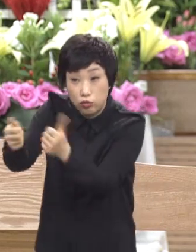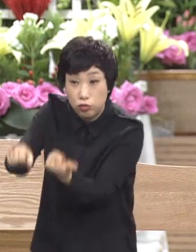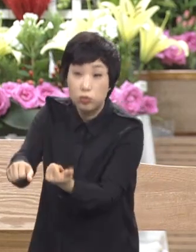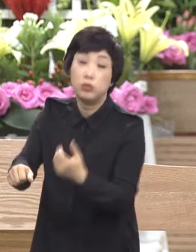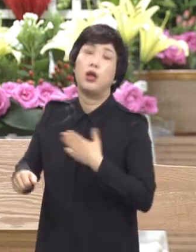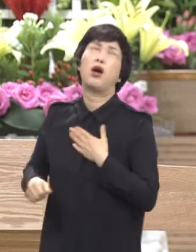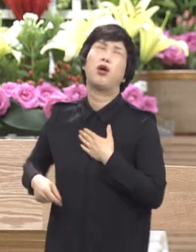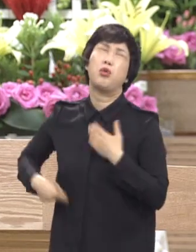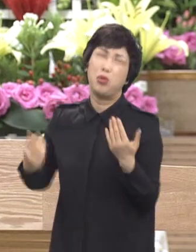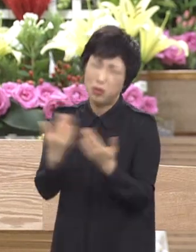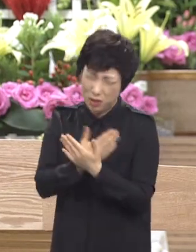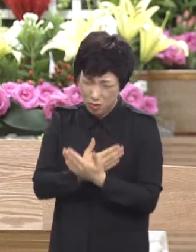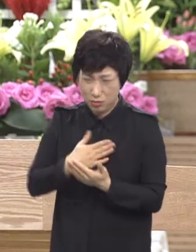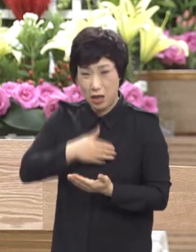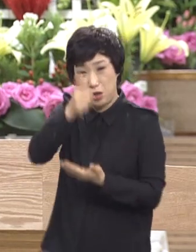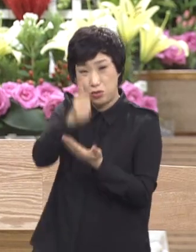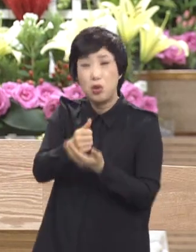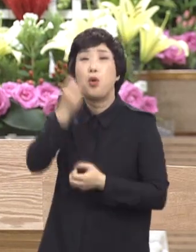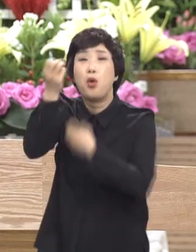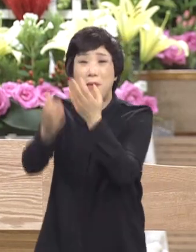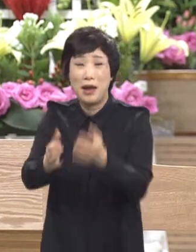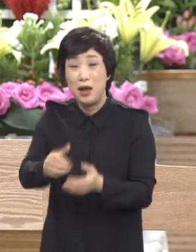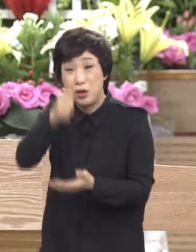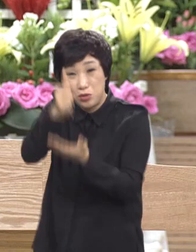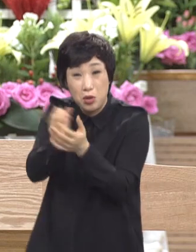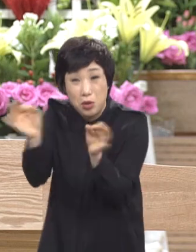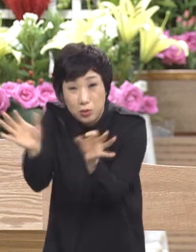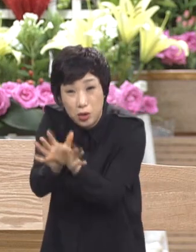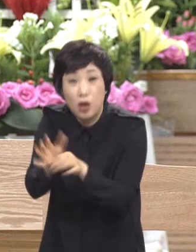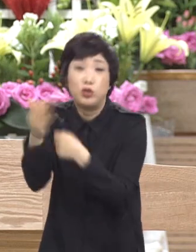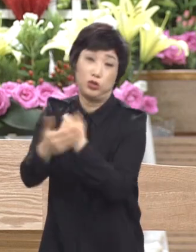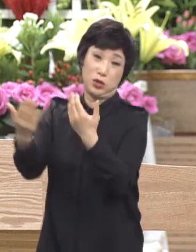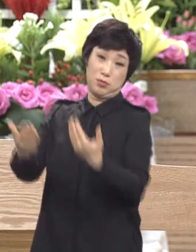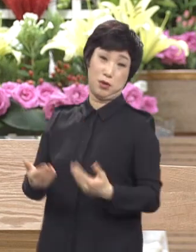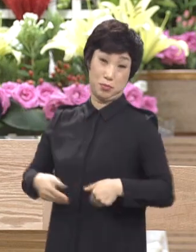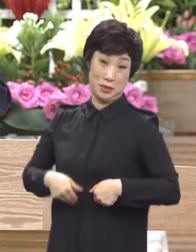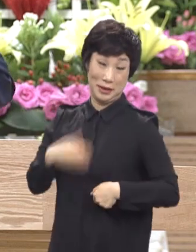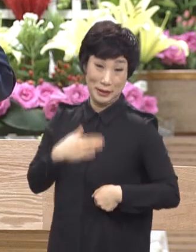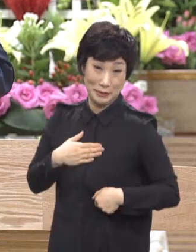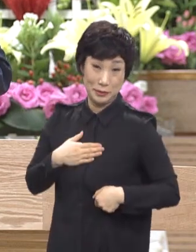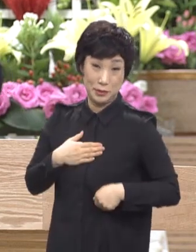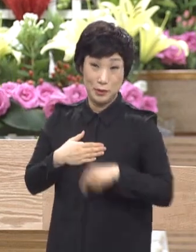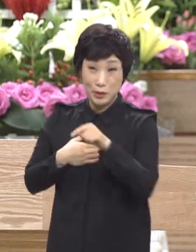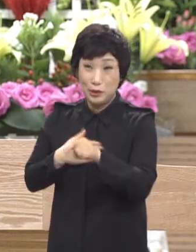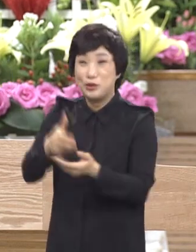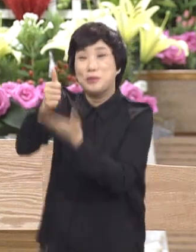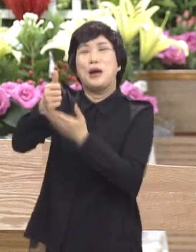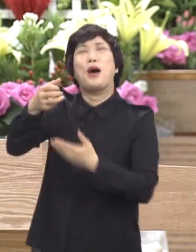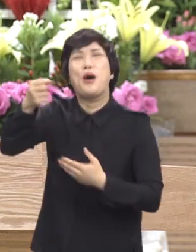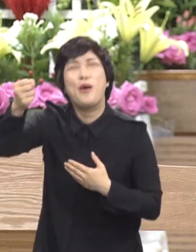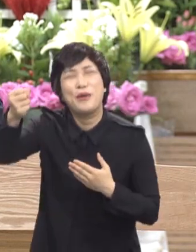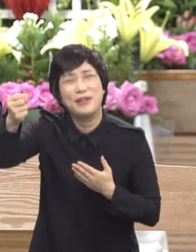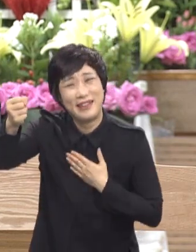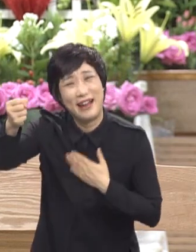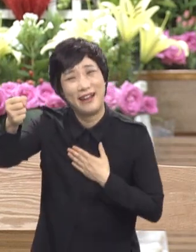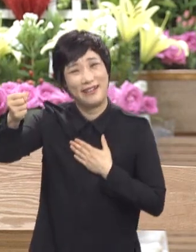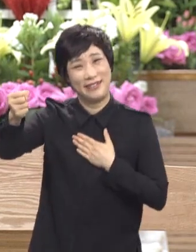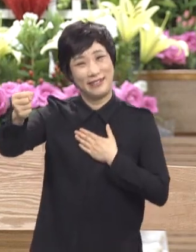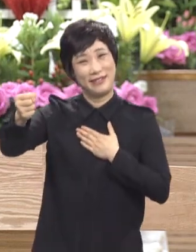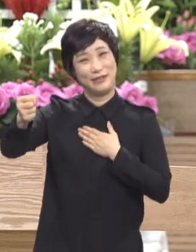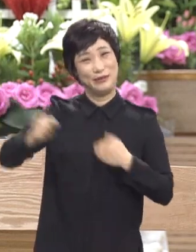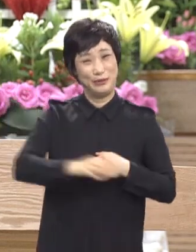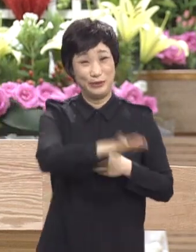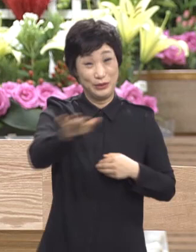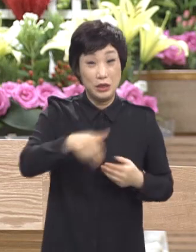당신이 회개하고 죄를 내놓고 속죄 은총을 입어서 주의 것이 되어서